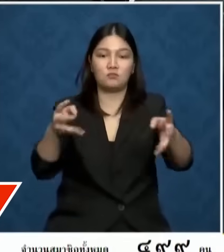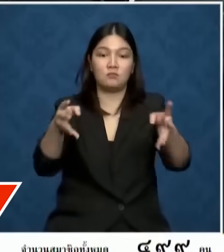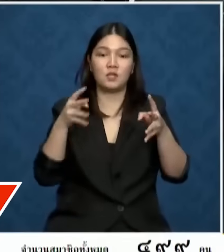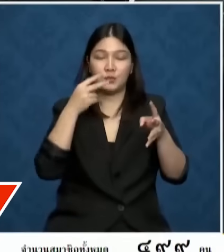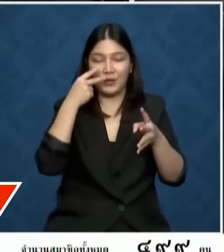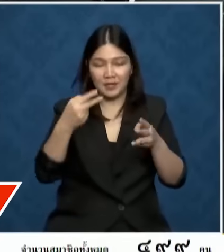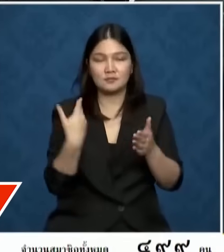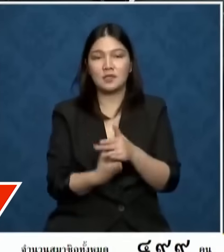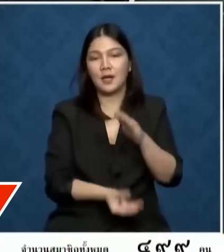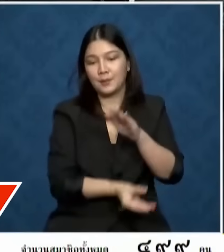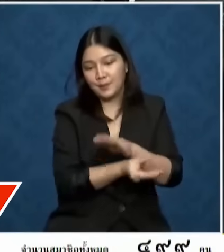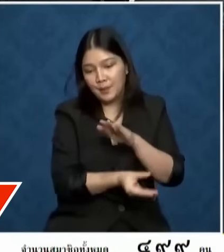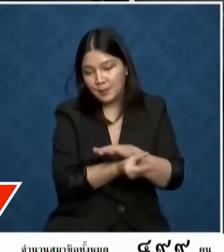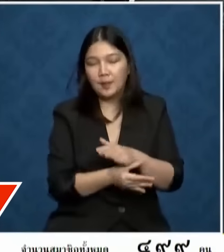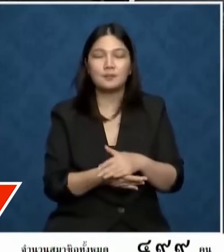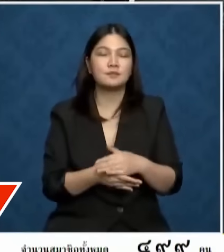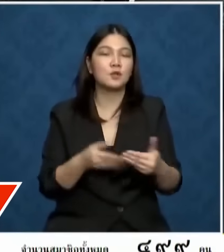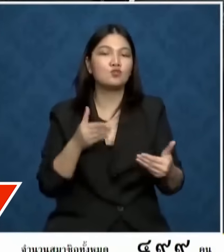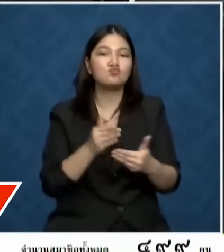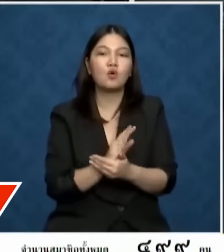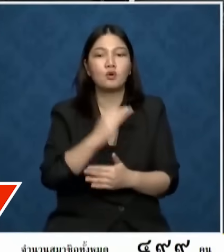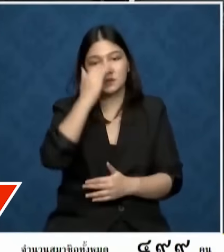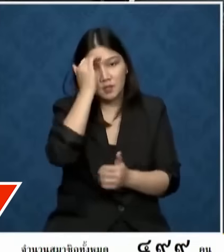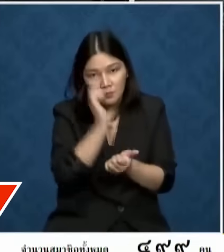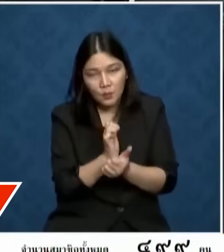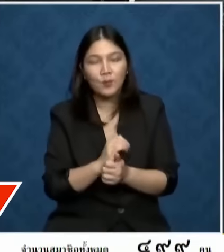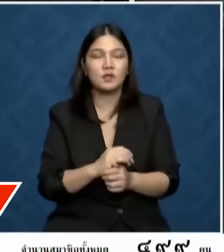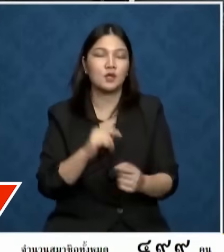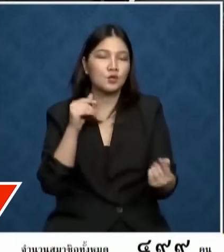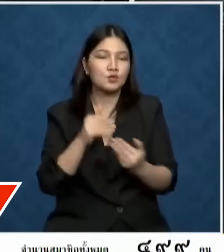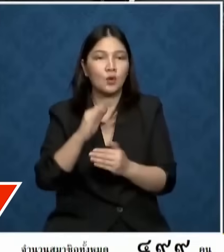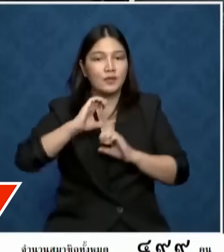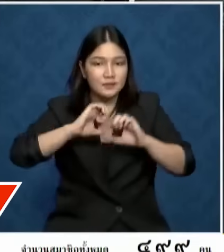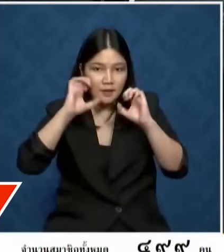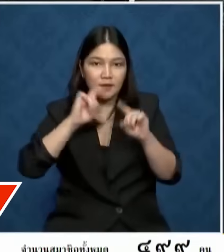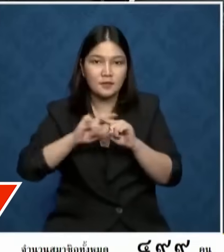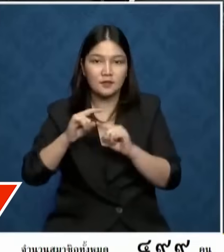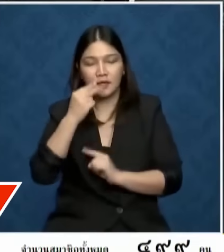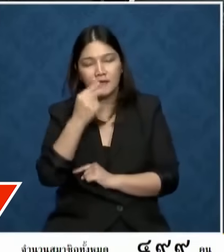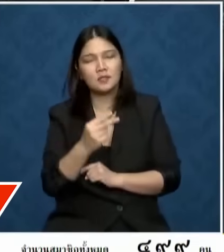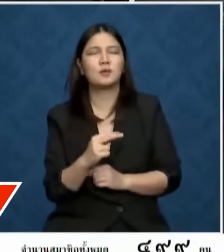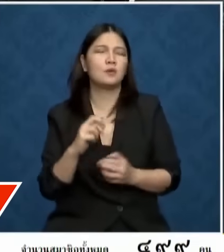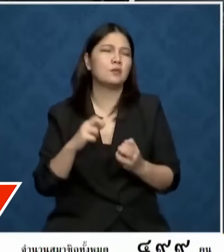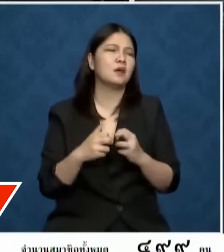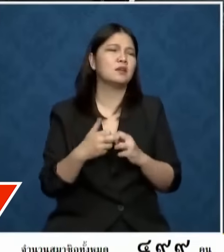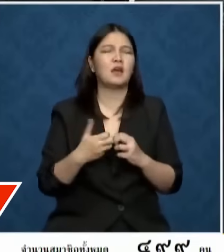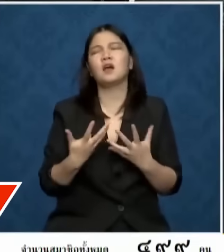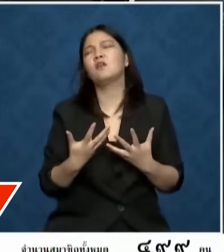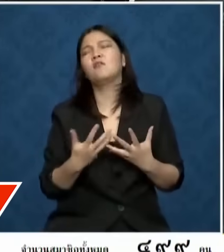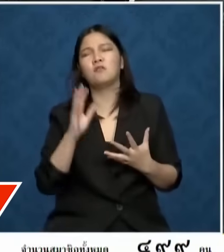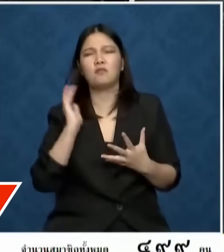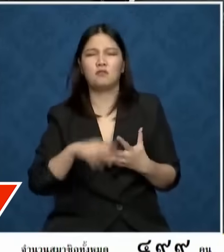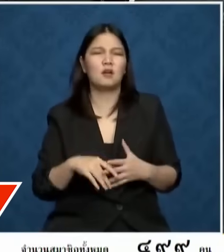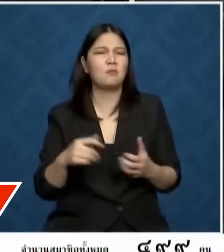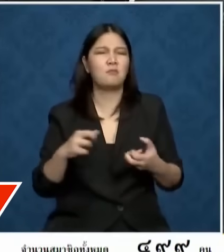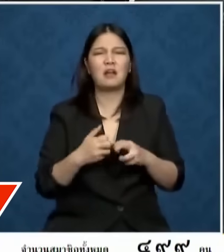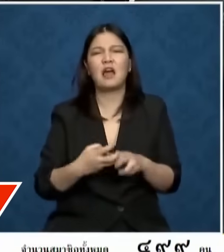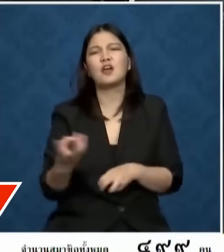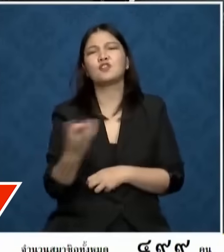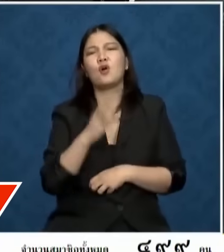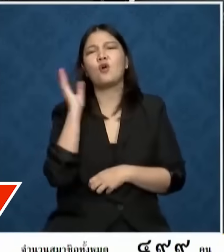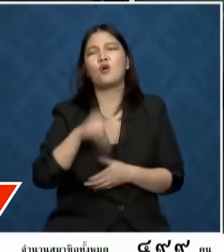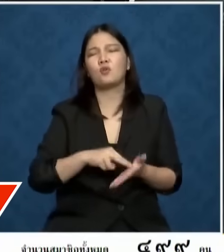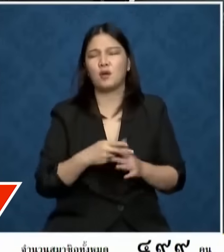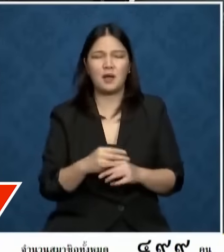การติดสินบนเจ้าพนักงานเป็นเรื่องเล็กๆน้อยๆบอกว่าเป็นเรื่องแก่น้ำหนักเกินอย่างมากก็แค่ถนน